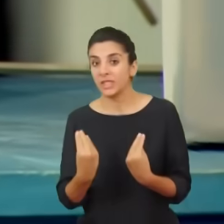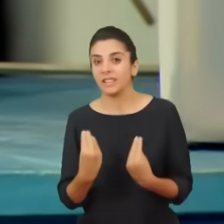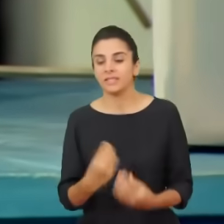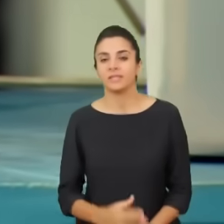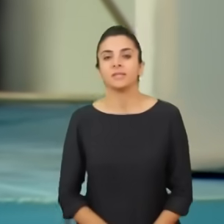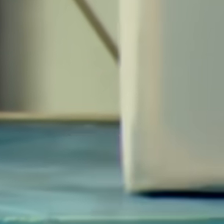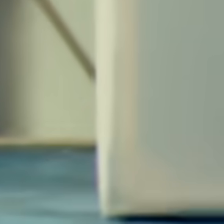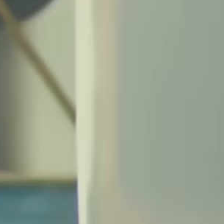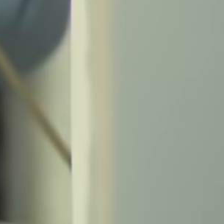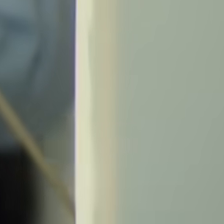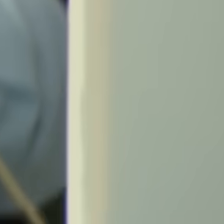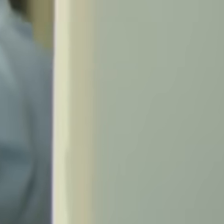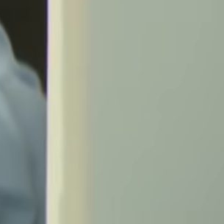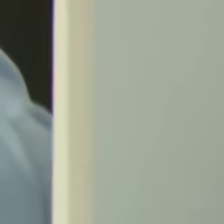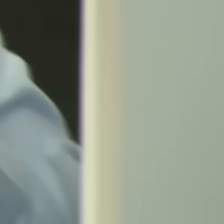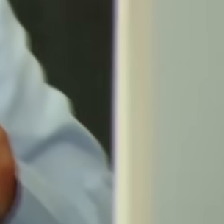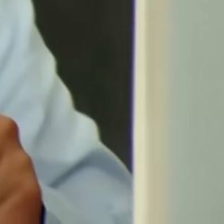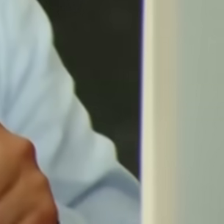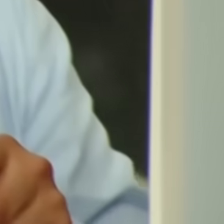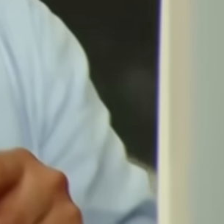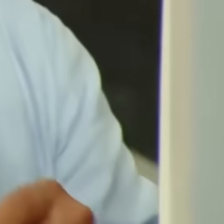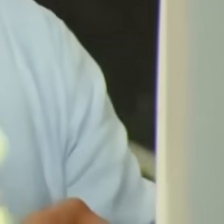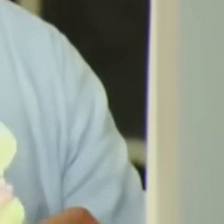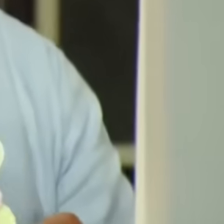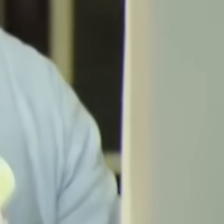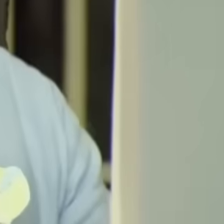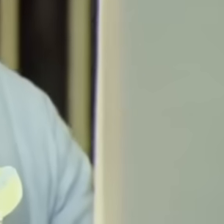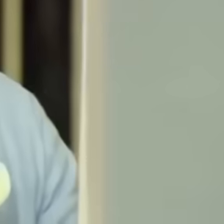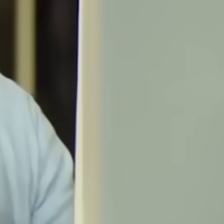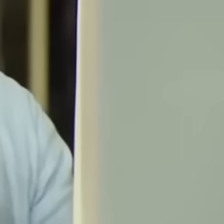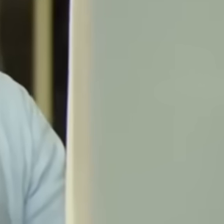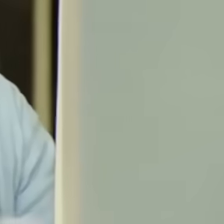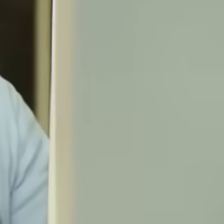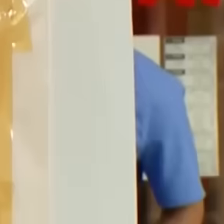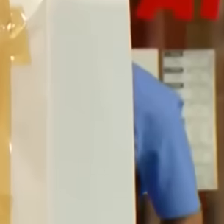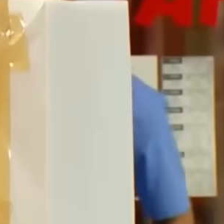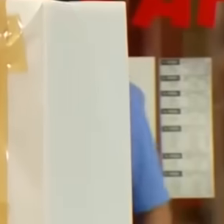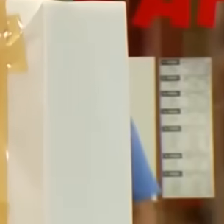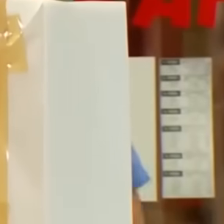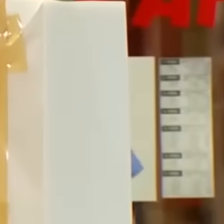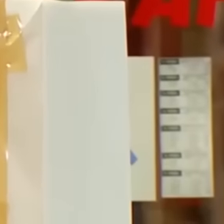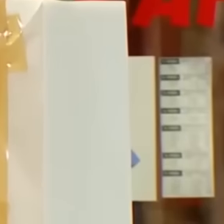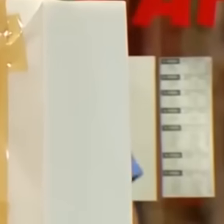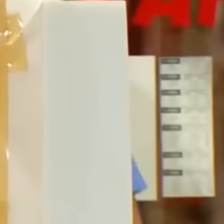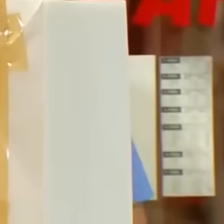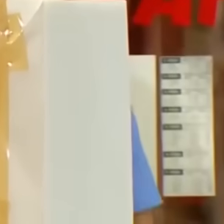Niyazi kartonda hacivat karagöz kesmiş. Taktiği ile çubuğun ucunu sabitlerken canlandı.